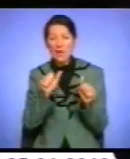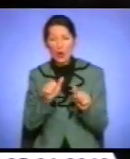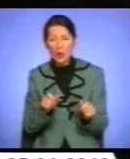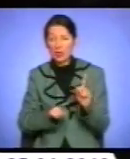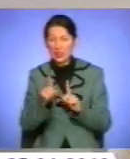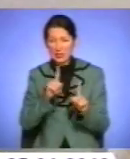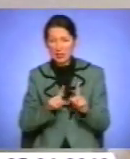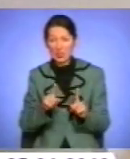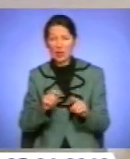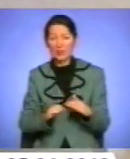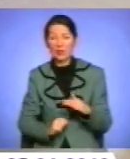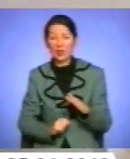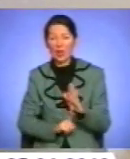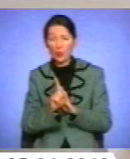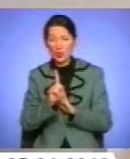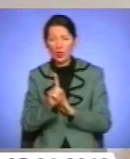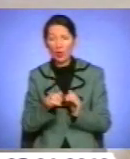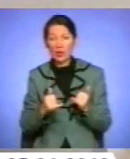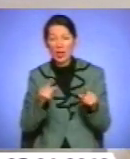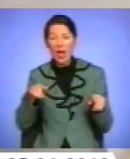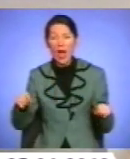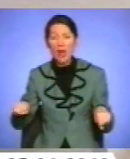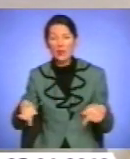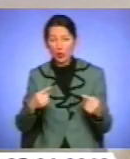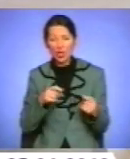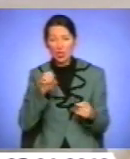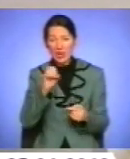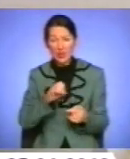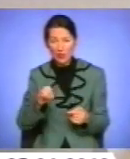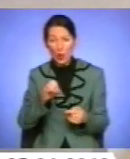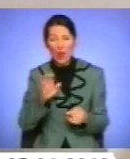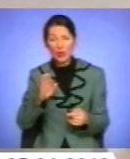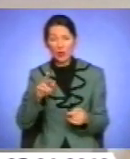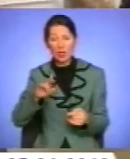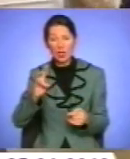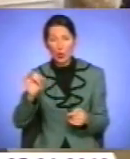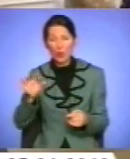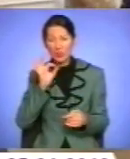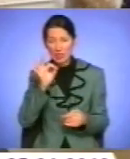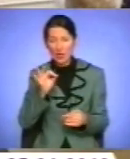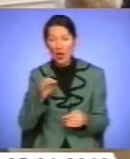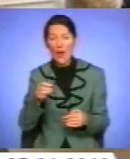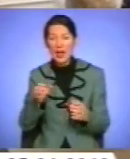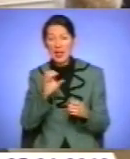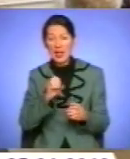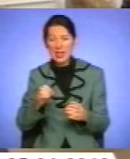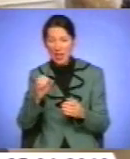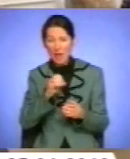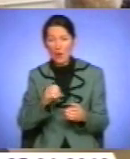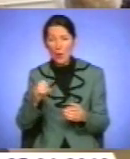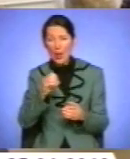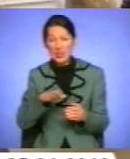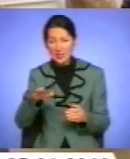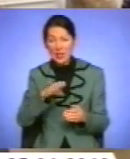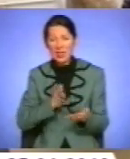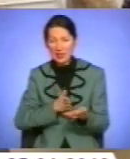закладення підвалин для відродження Європи Віктор Янукович вкотре підтвердив, європейський вектор України є незмінним та пріоритетним. А про стосунки